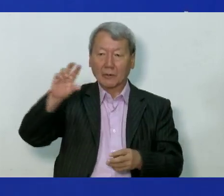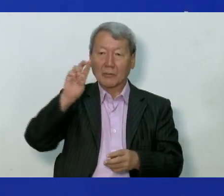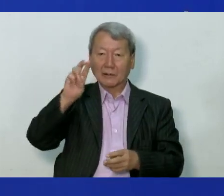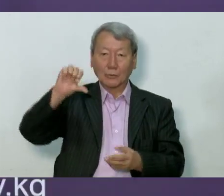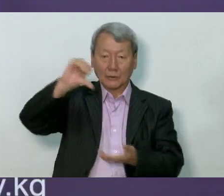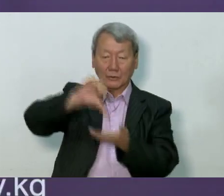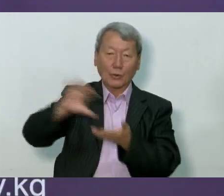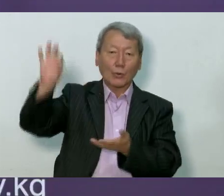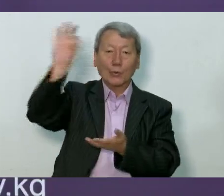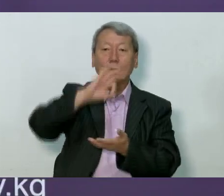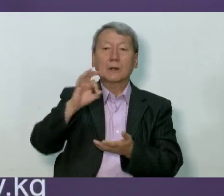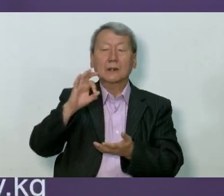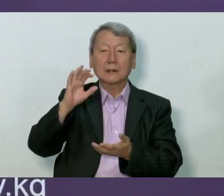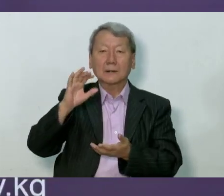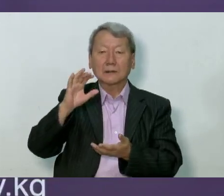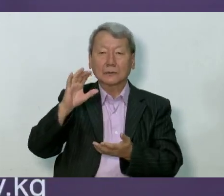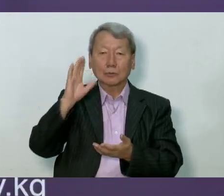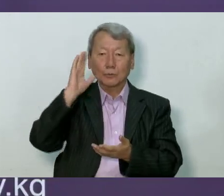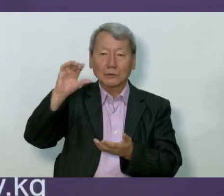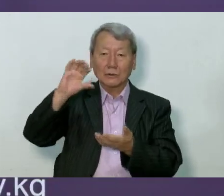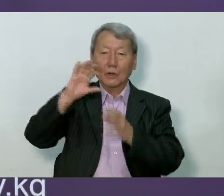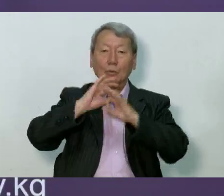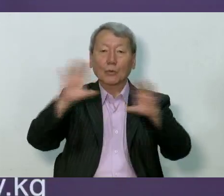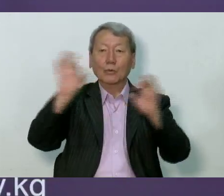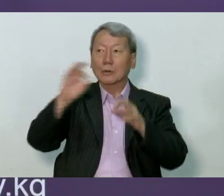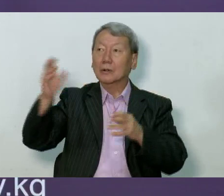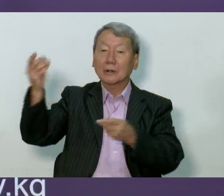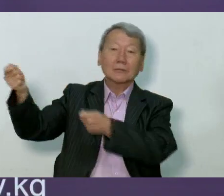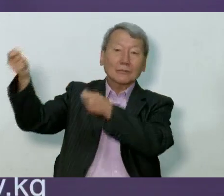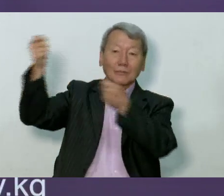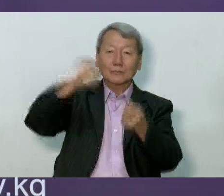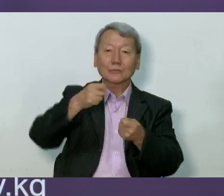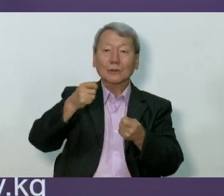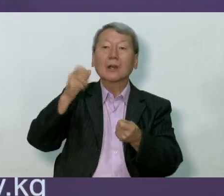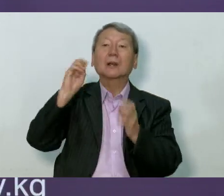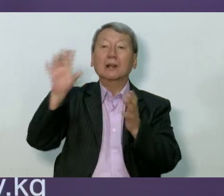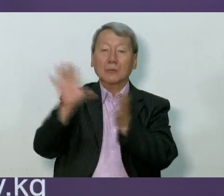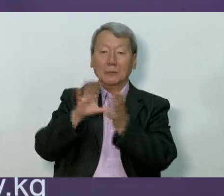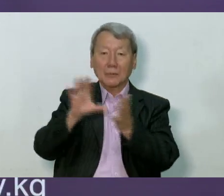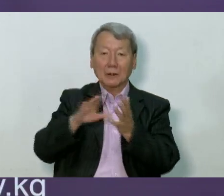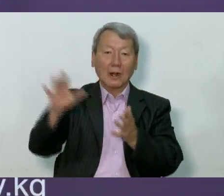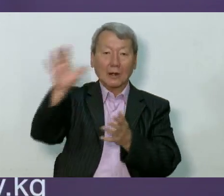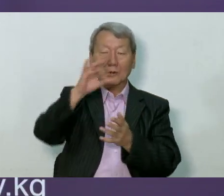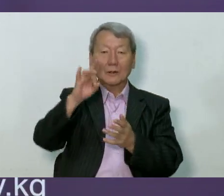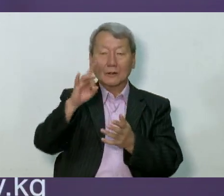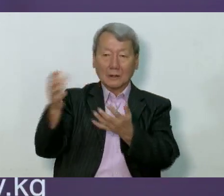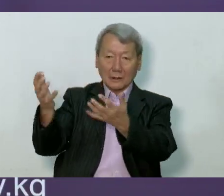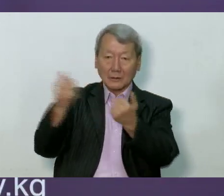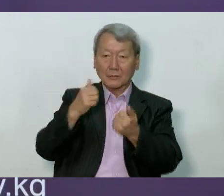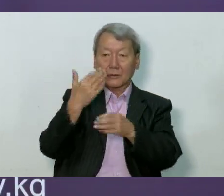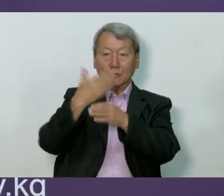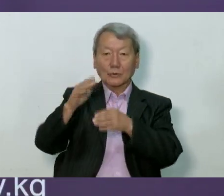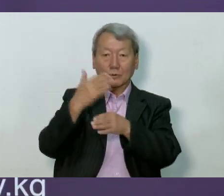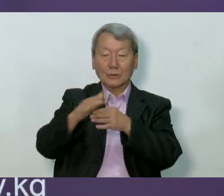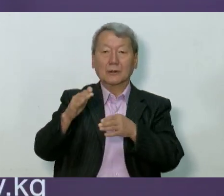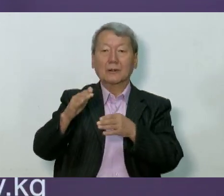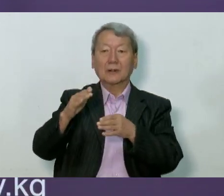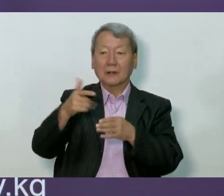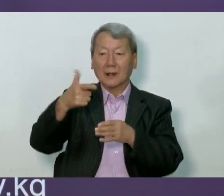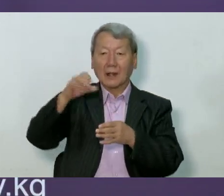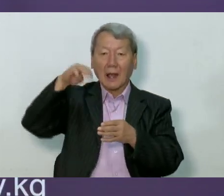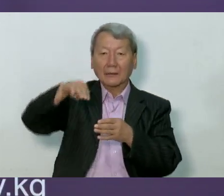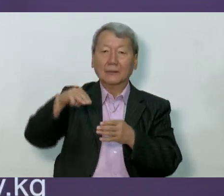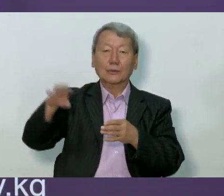Жээнбековна ушул Кыргызстанга берилип аткан донорлук уюмдардын жардамдары, ошондой эле Кыргызстан алган насыя